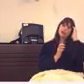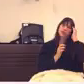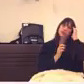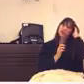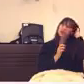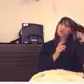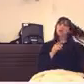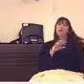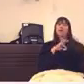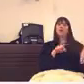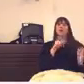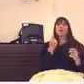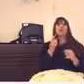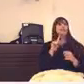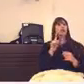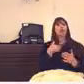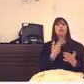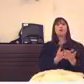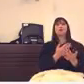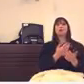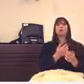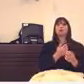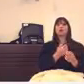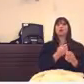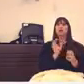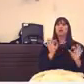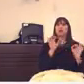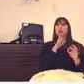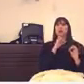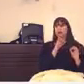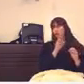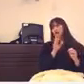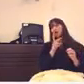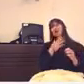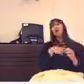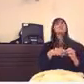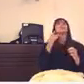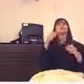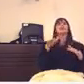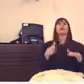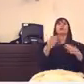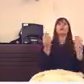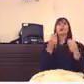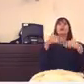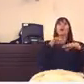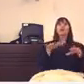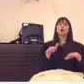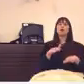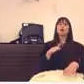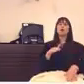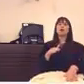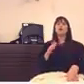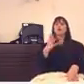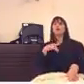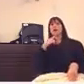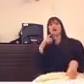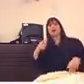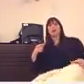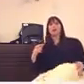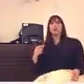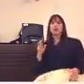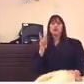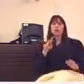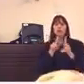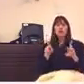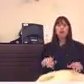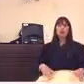על זה כסף, זה לא בהתנדבות. שום בעיה, אני רק רוצה שנשים את הדברים על השולחן. ואני רוצה להגיד לכם שיש